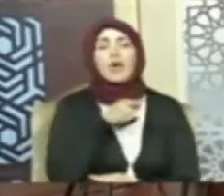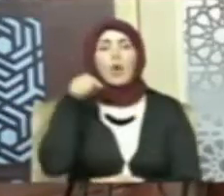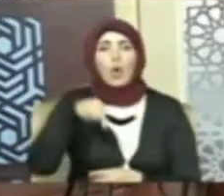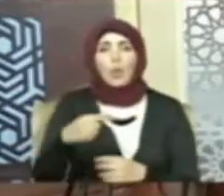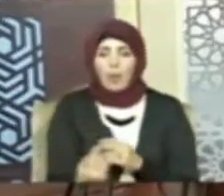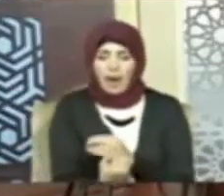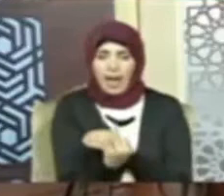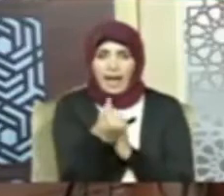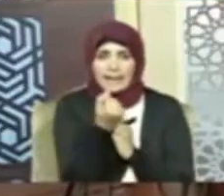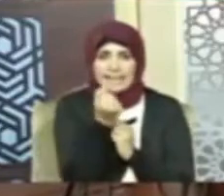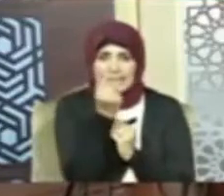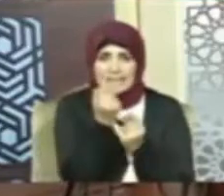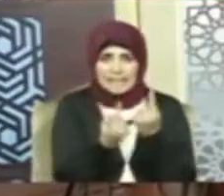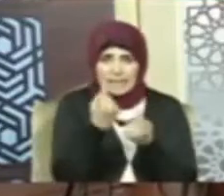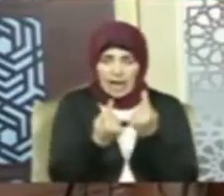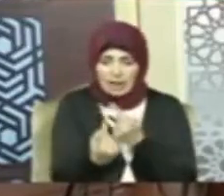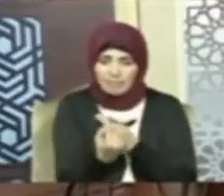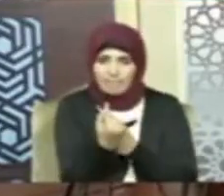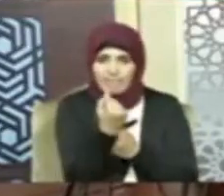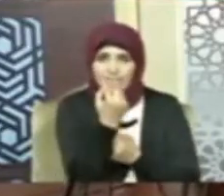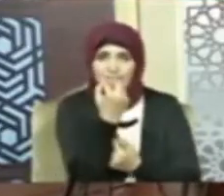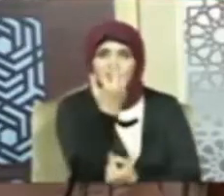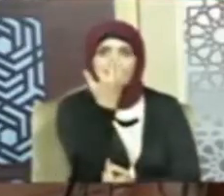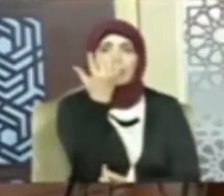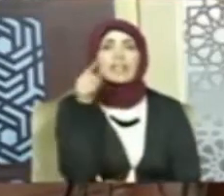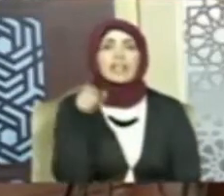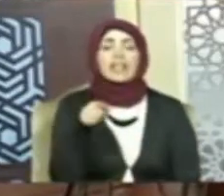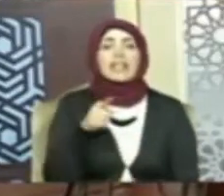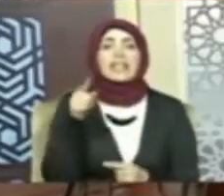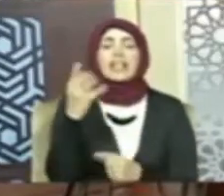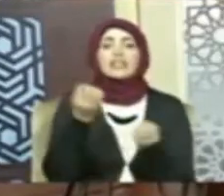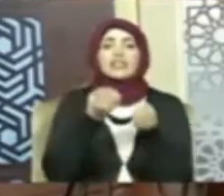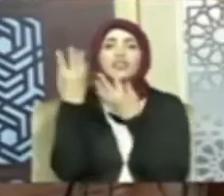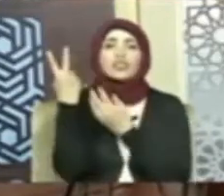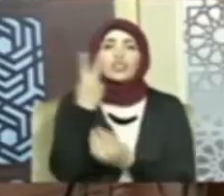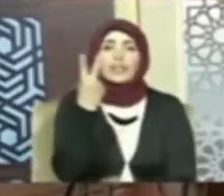أخرج الزرع. كلتا الجنتين